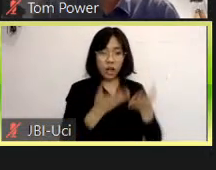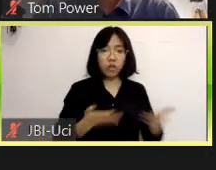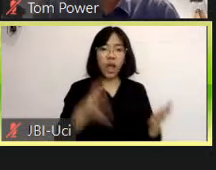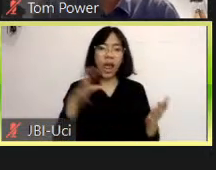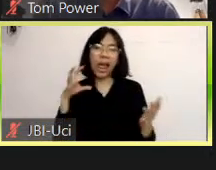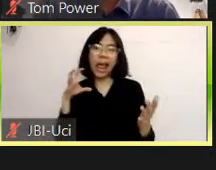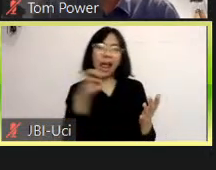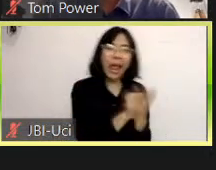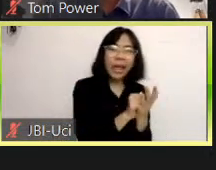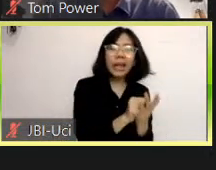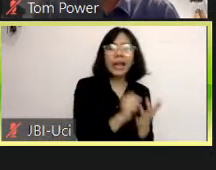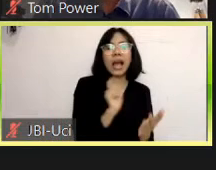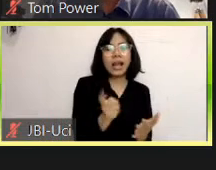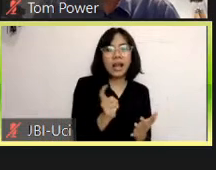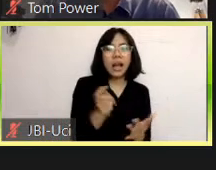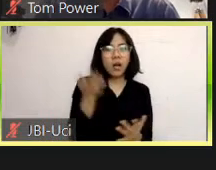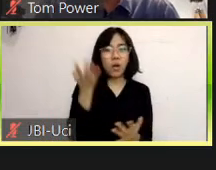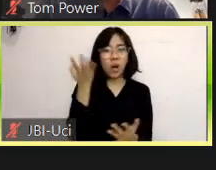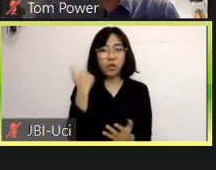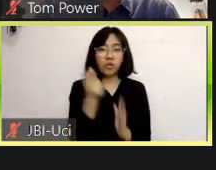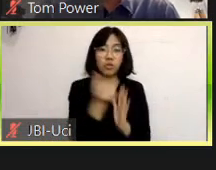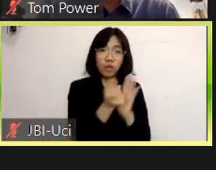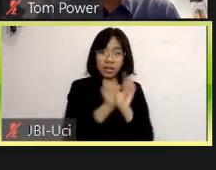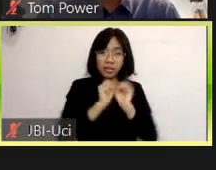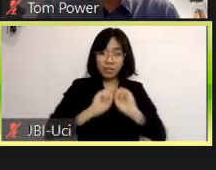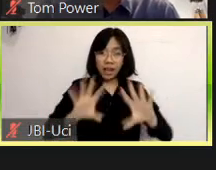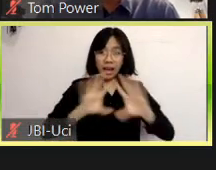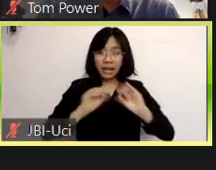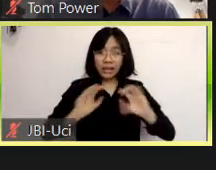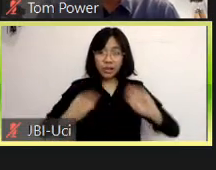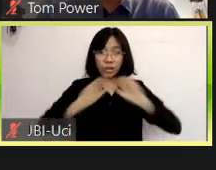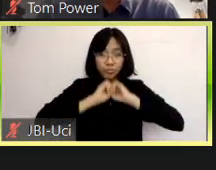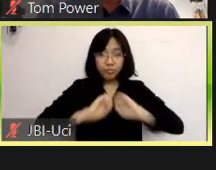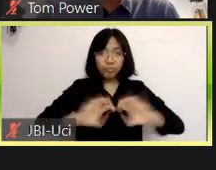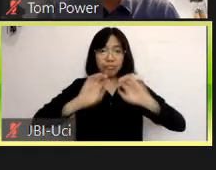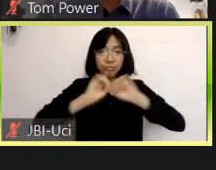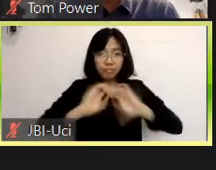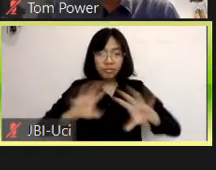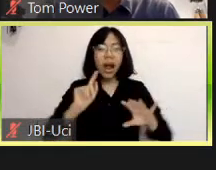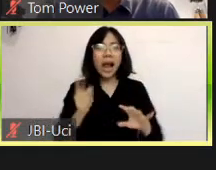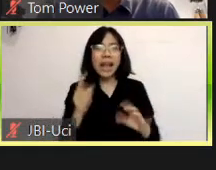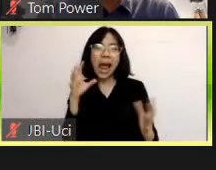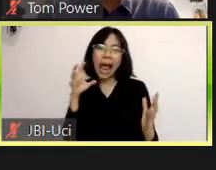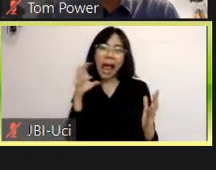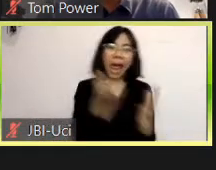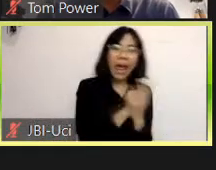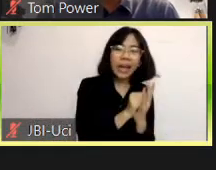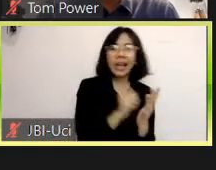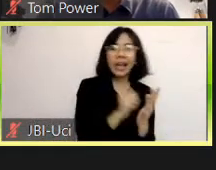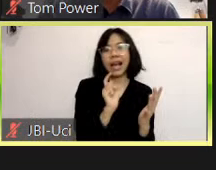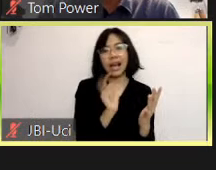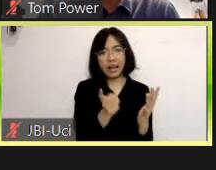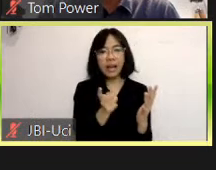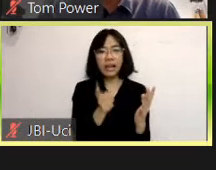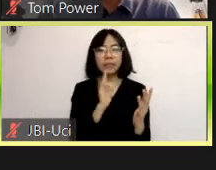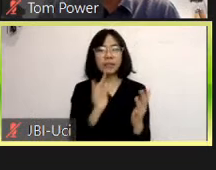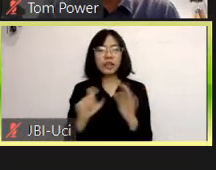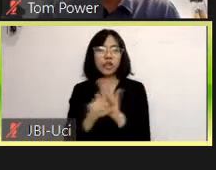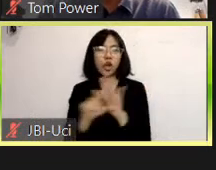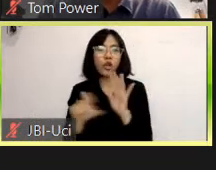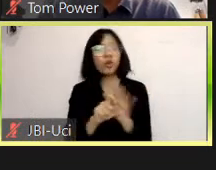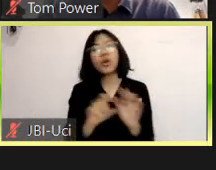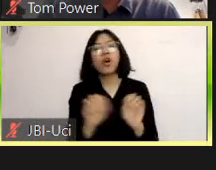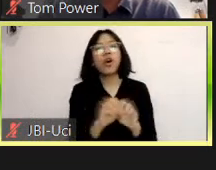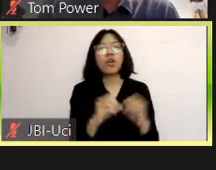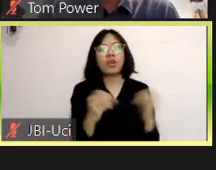sepanjang Omnibus Law ini. Tapi ini saya contohkan, hanya tunjukkan beberapa contoh, di mana organisasi-organisasi yang